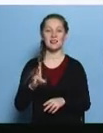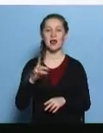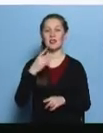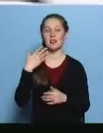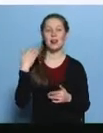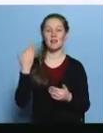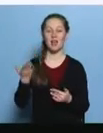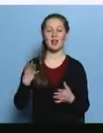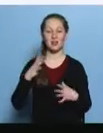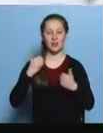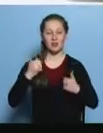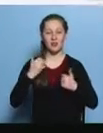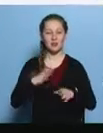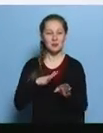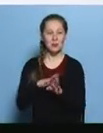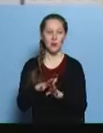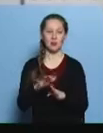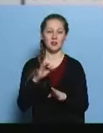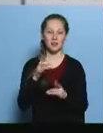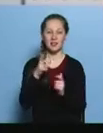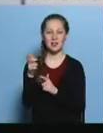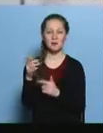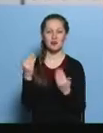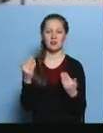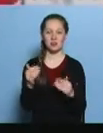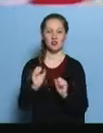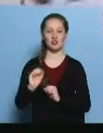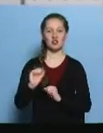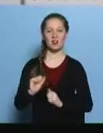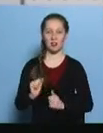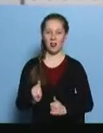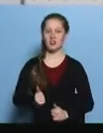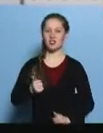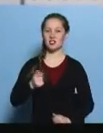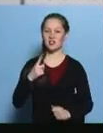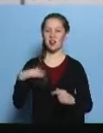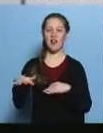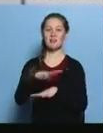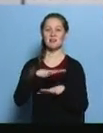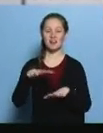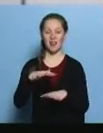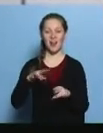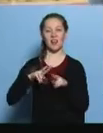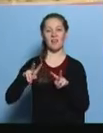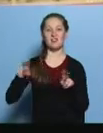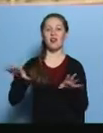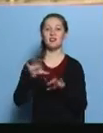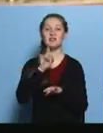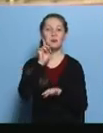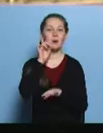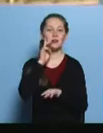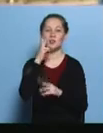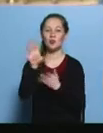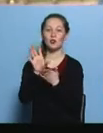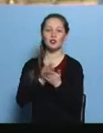они выкладывались по полной на лыжне и стрельбище. А сегодня защищают честь республики и страны. На них равняются новобранцы. Одними из первых